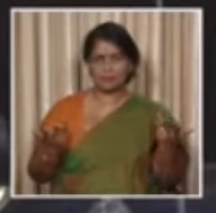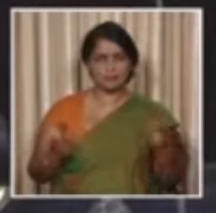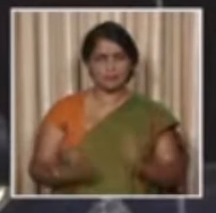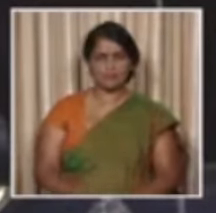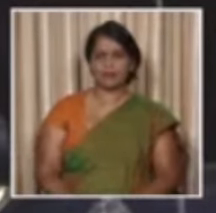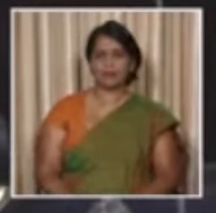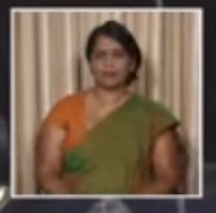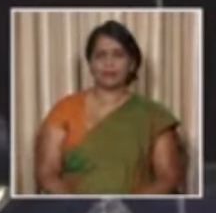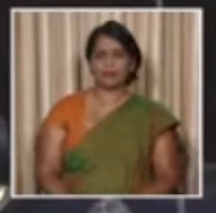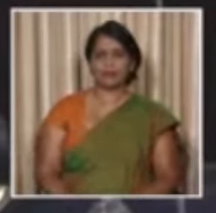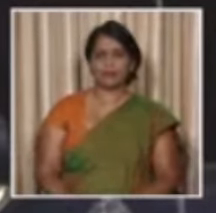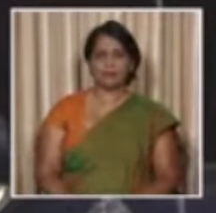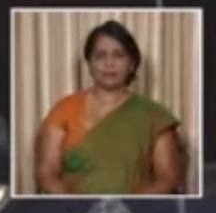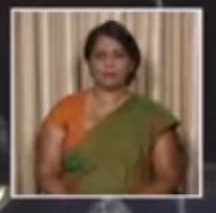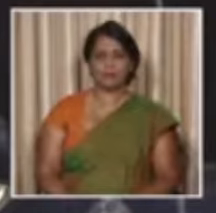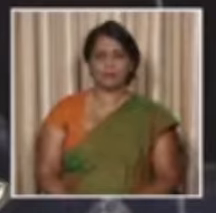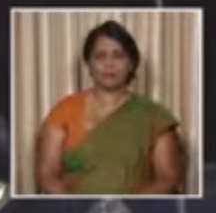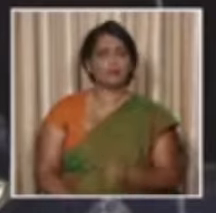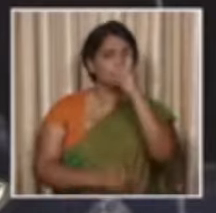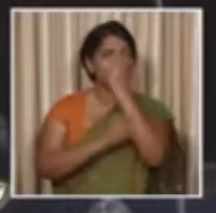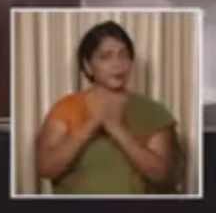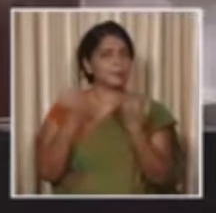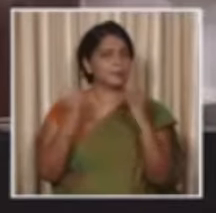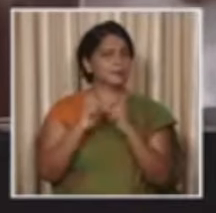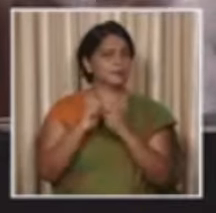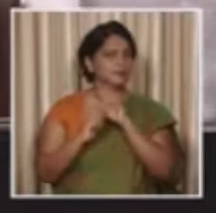එනවා ඔබතුමාගේ ඒක පසුව ඉදිරිපත් කරන්න. හොඳයි.